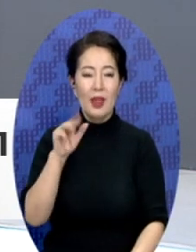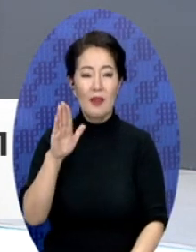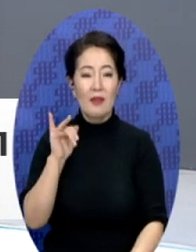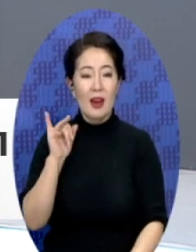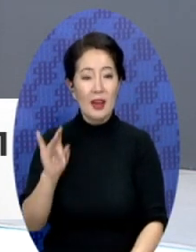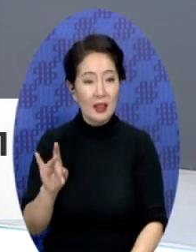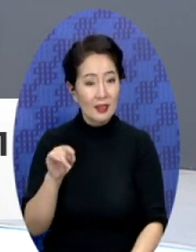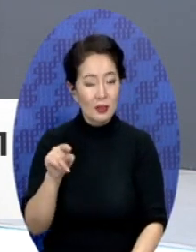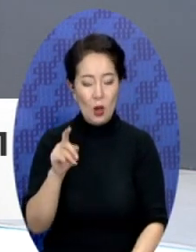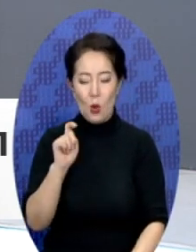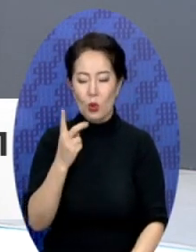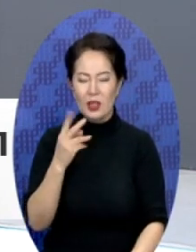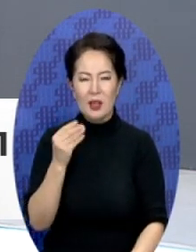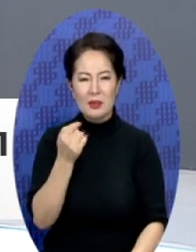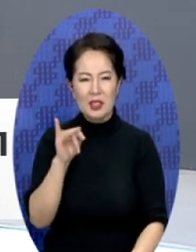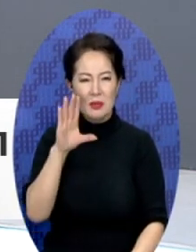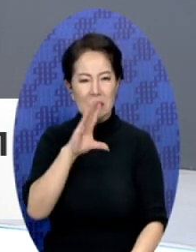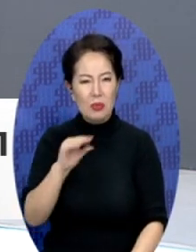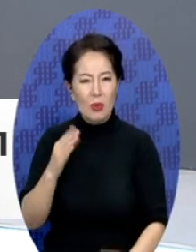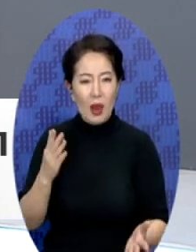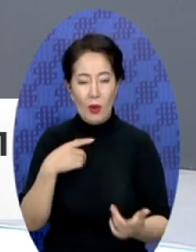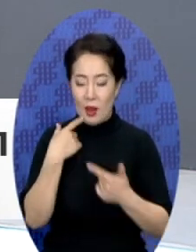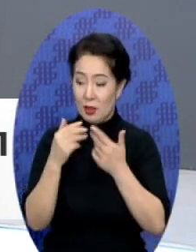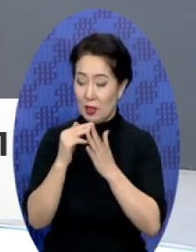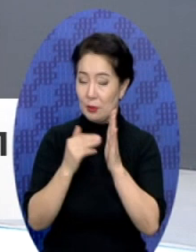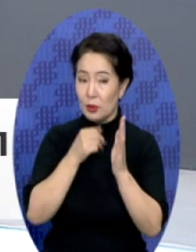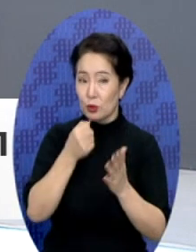хөрмжийн хийг бууруулах боломжтой юм бэ гэдэг одоо сурагчдын яриаг хүргье.